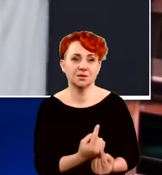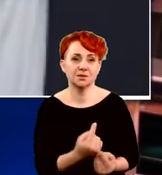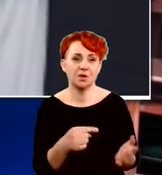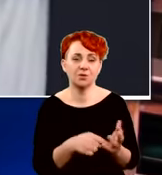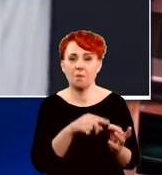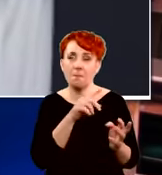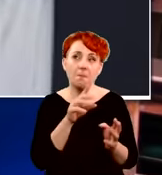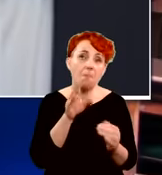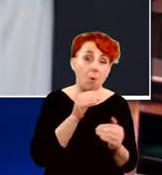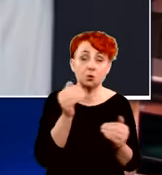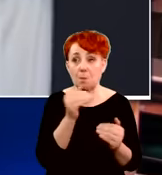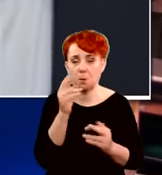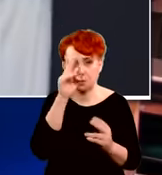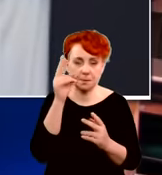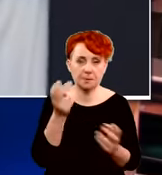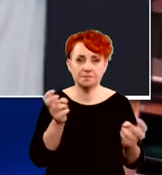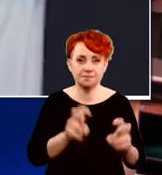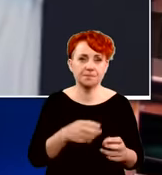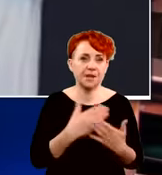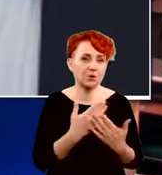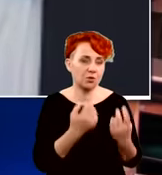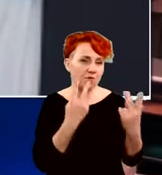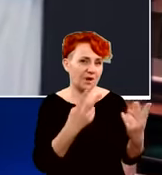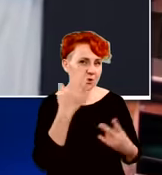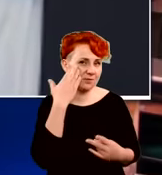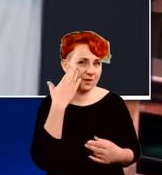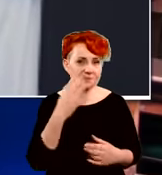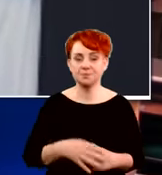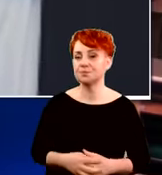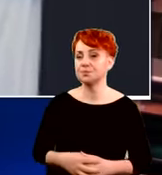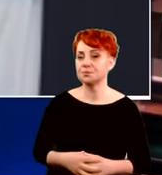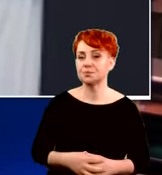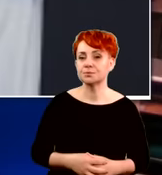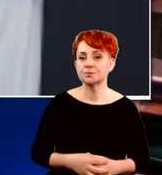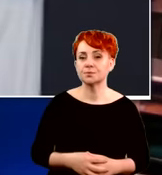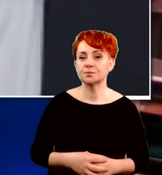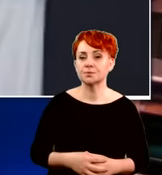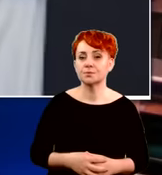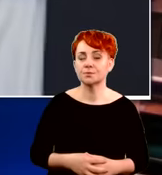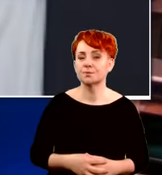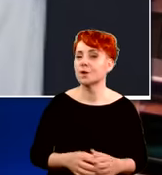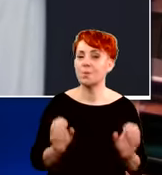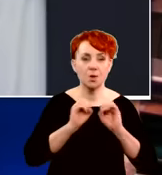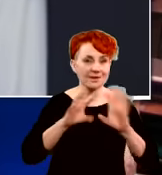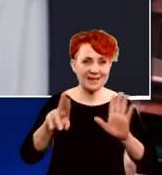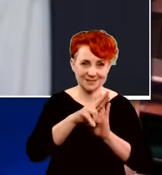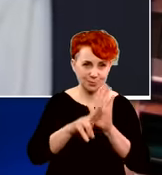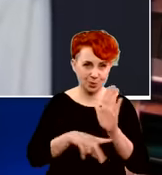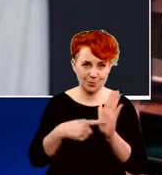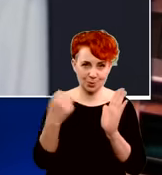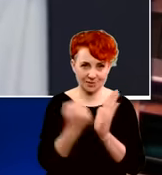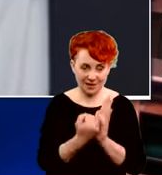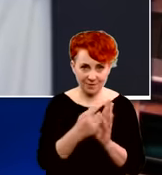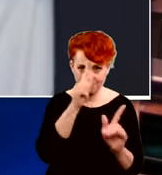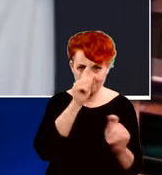domyśleniu. Więc to jest chyba bardzo istotna wiedza. Szczególnie interpretowane były to bardzo jasne przepisy ustawy.